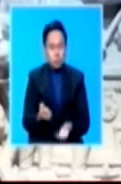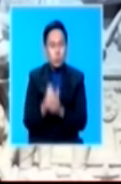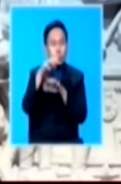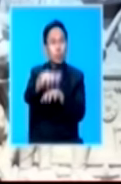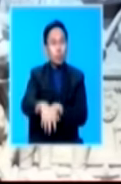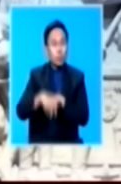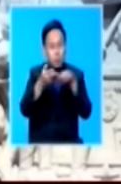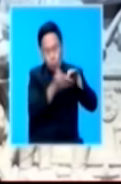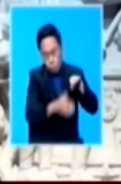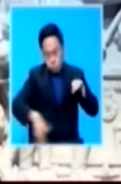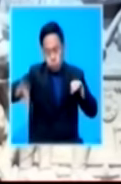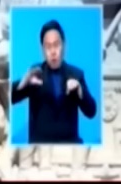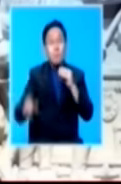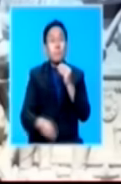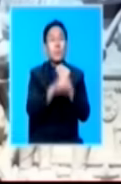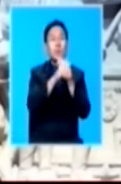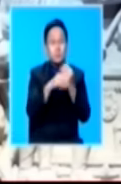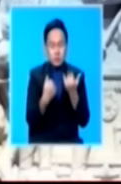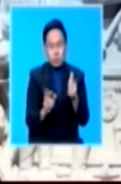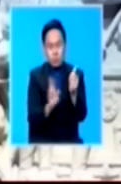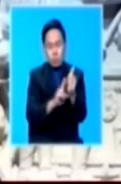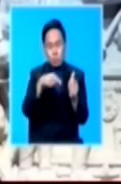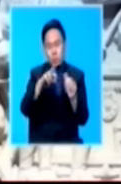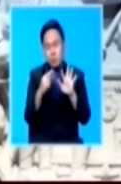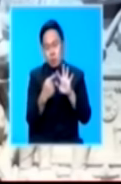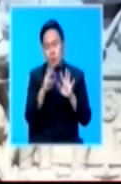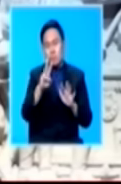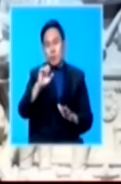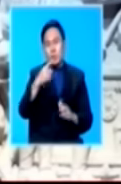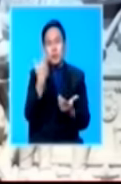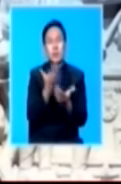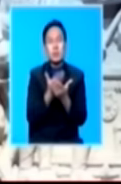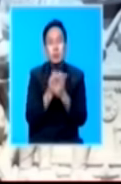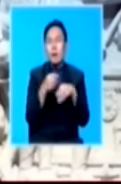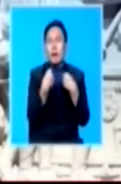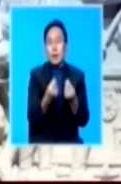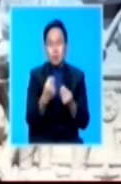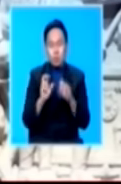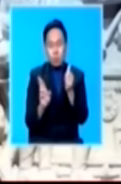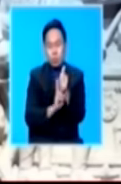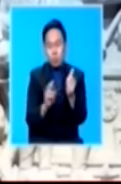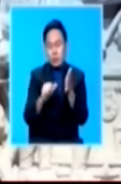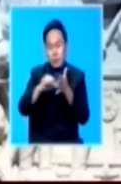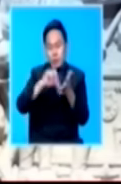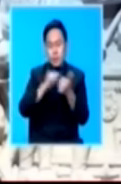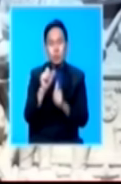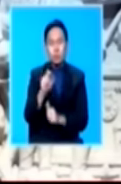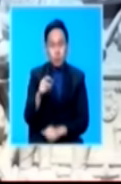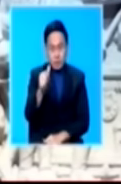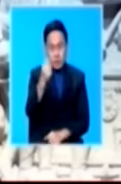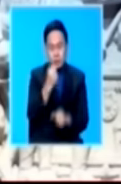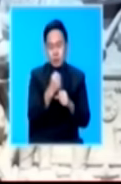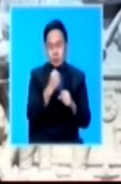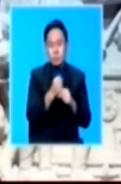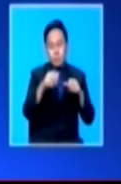านท่านรองประวิตรนะครับท่านรองประวิตรก็ได้ใช้งบมาในส่วนที่รองรัฐมนตรีได้สามารถนำไปแก้ปัญหาได้ส่วนหนึ่งนะครับในการก่อสร้าง